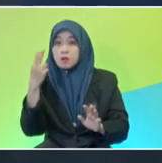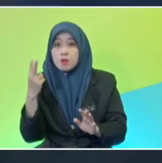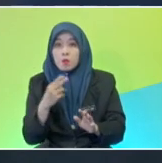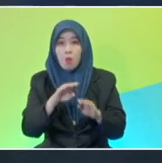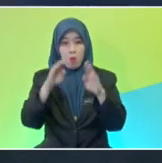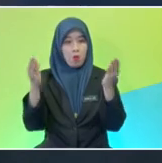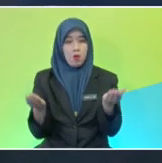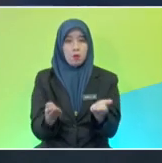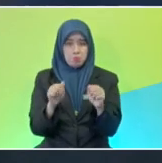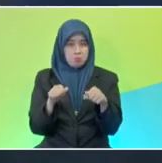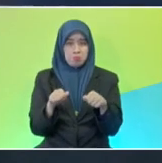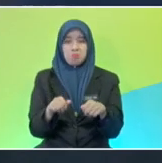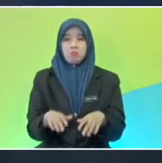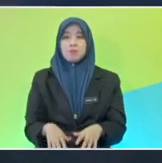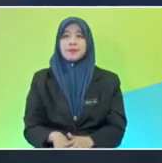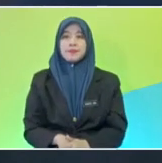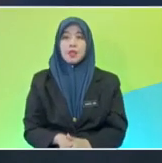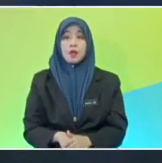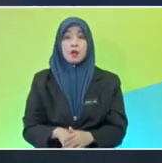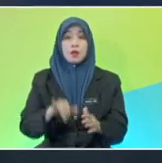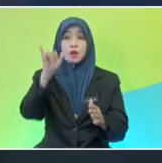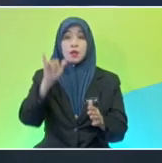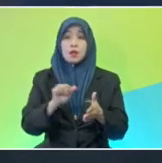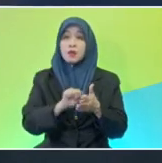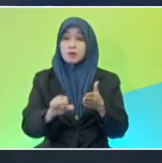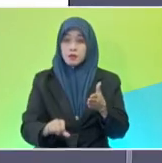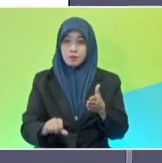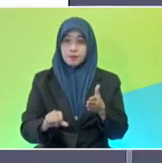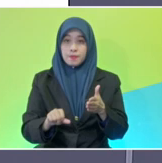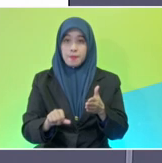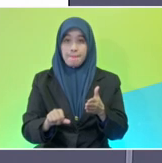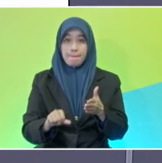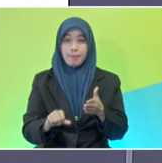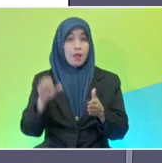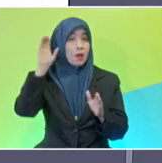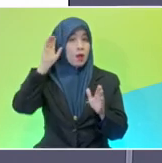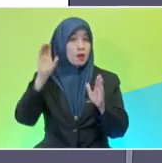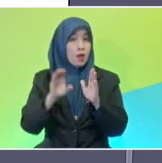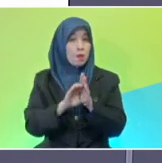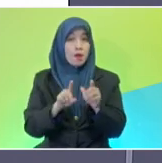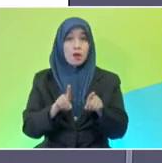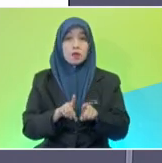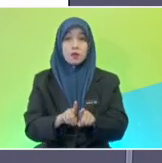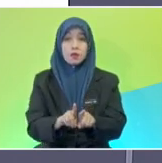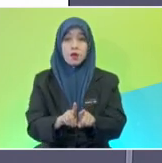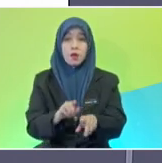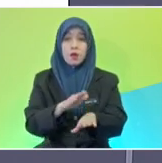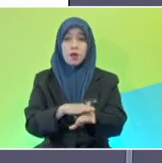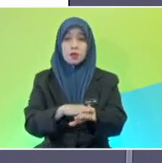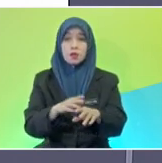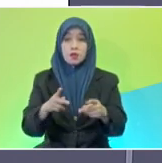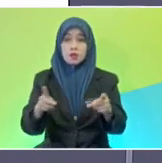nampak. Ya, betul. Okey, dan yang terakhir untuk segmen ni, gambar dia sedang atas katil